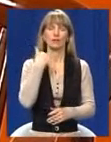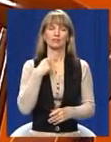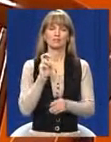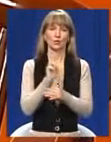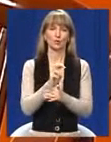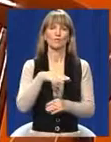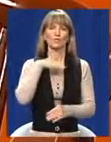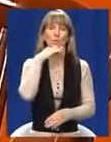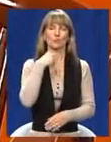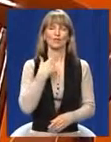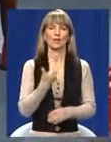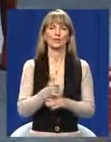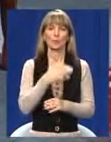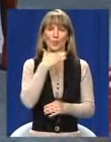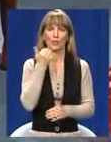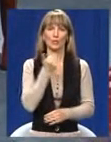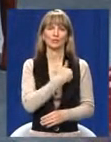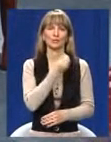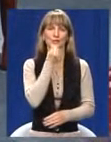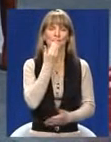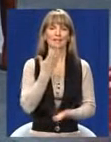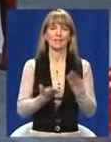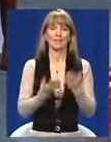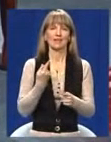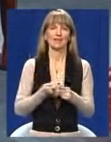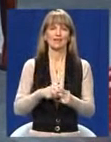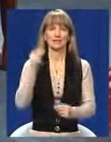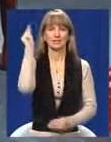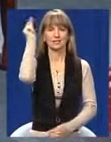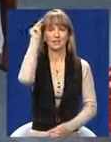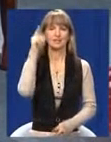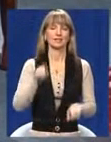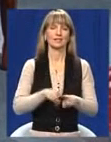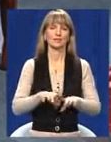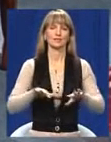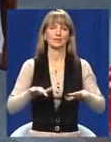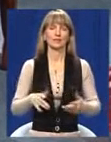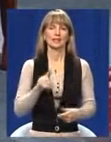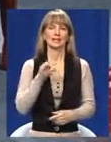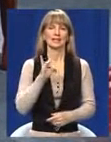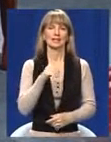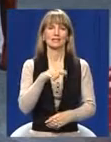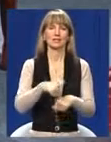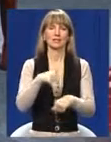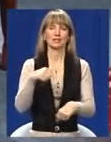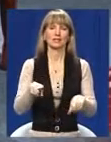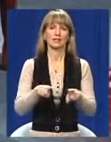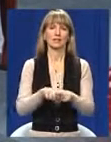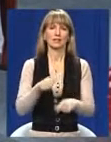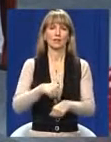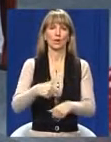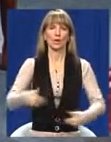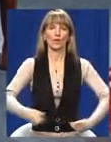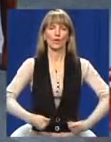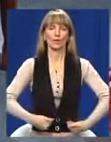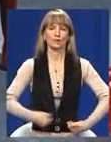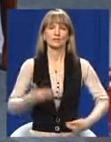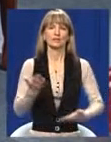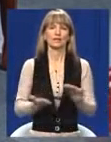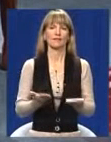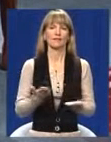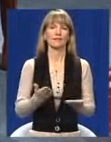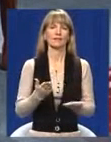мені дуже їсти хочеться. Напевно, це заняття тебе так втомлюють, і ти відчуваєш таку відчуття голоду. Навірно.